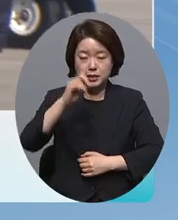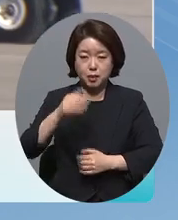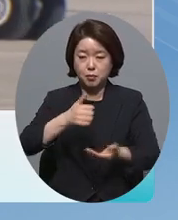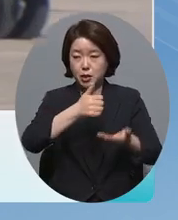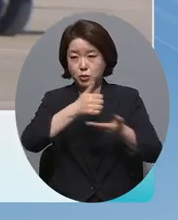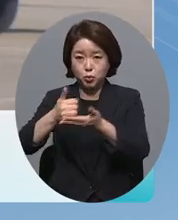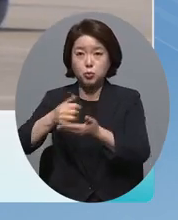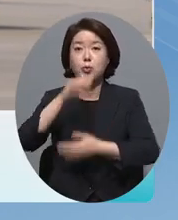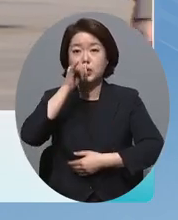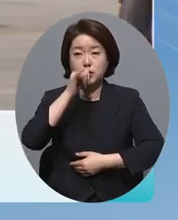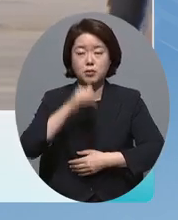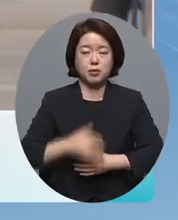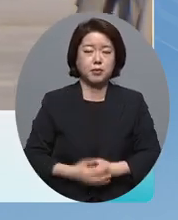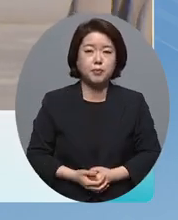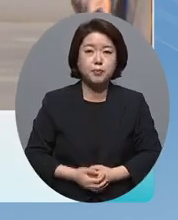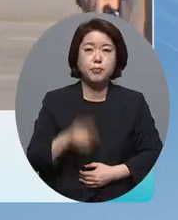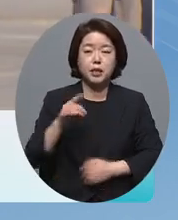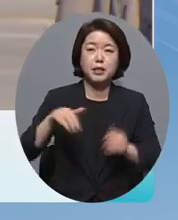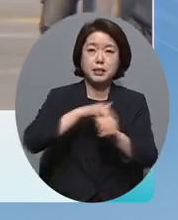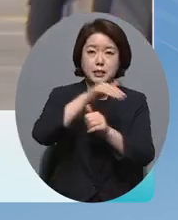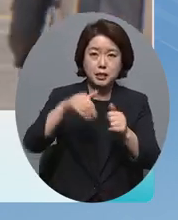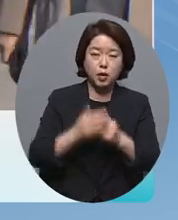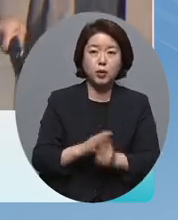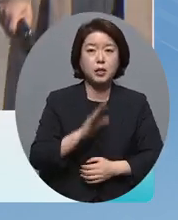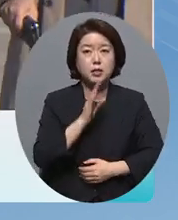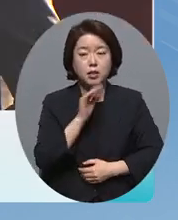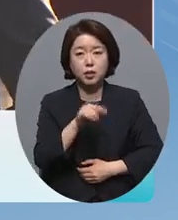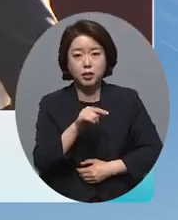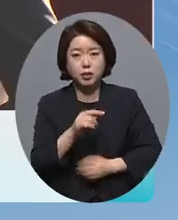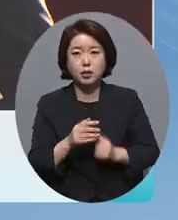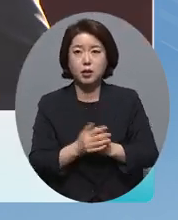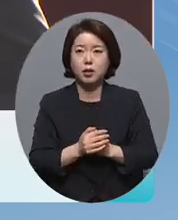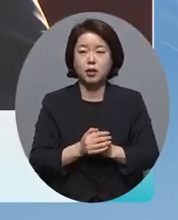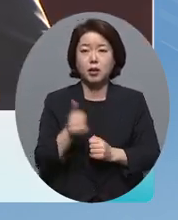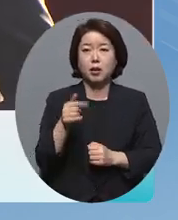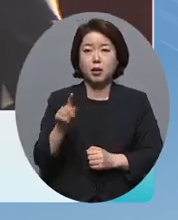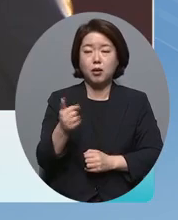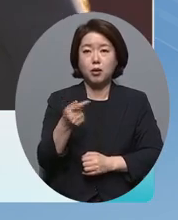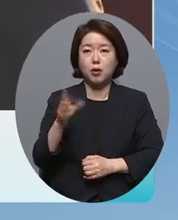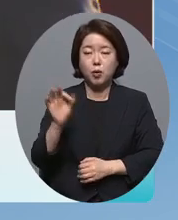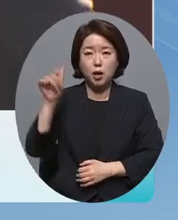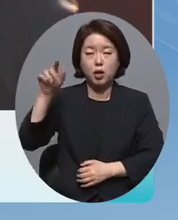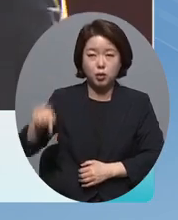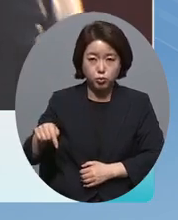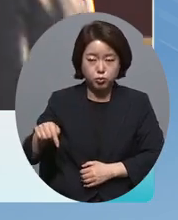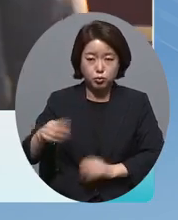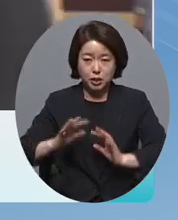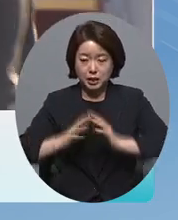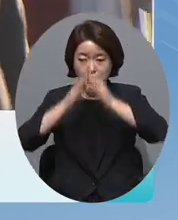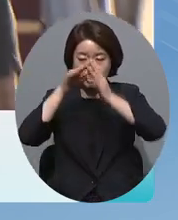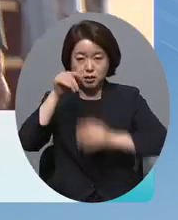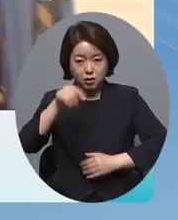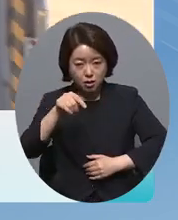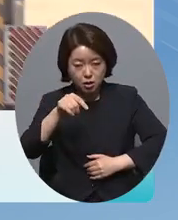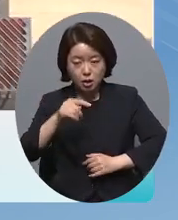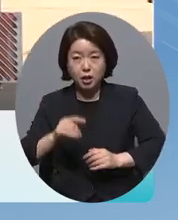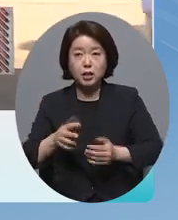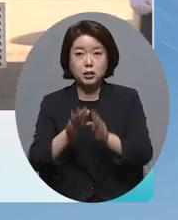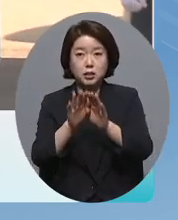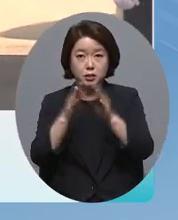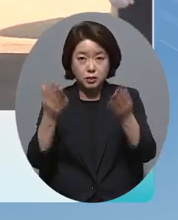초청 요청을 한 것입니다 근데 그 상황이 사실 이게 지금 허황후 기념공원 착공식이죠 저는 조금 더 집중을 해봤는데